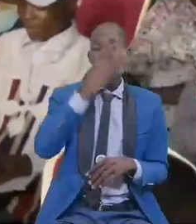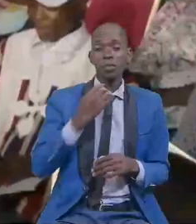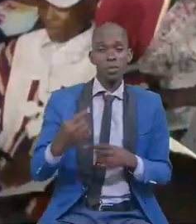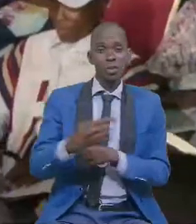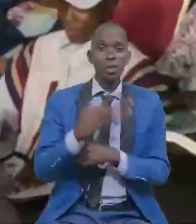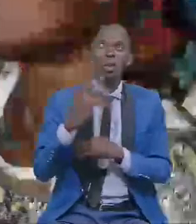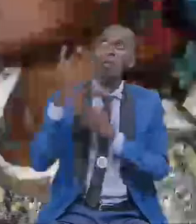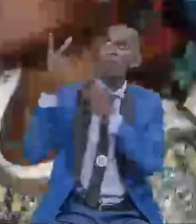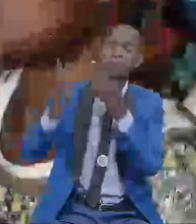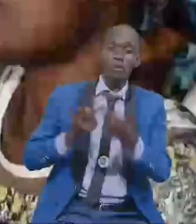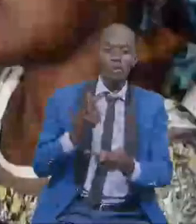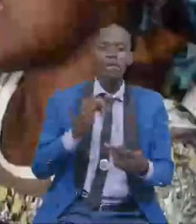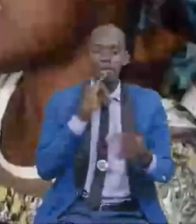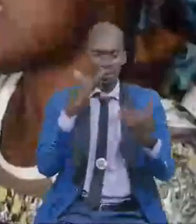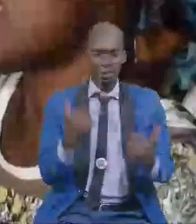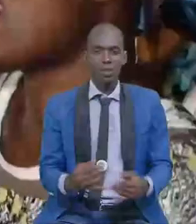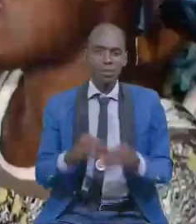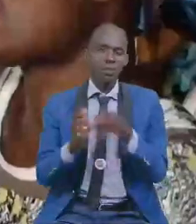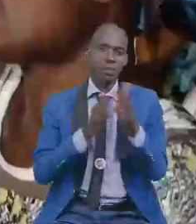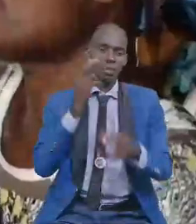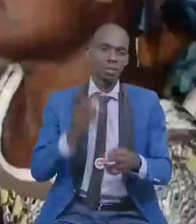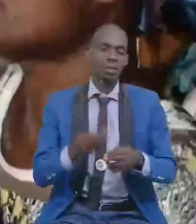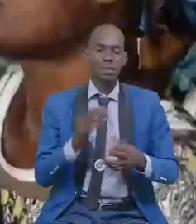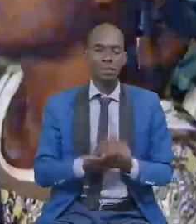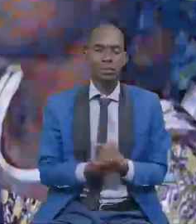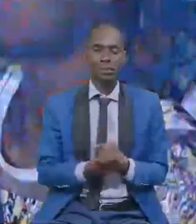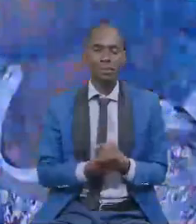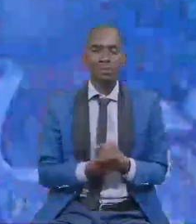Gloire à Dieu, ton jour de visitation glorieuse est venu.